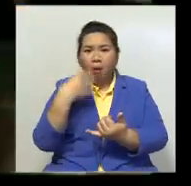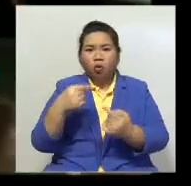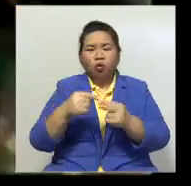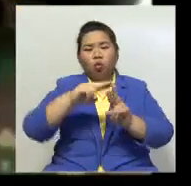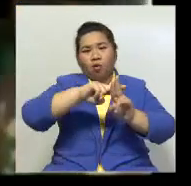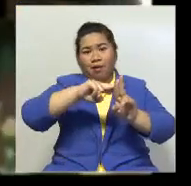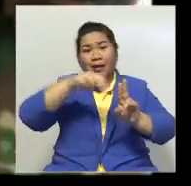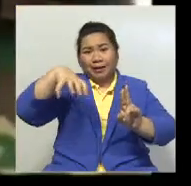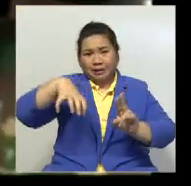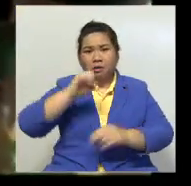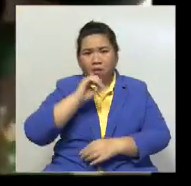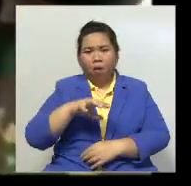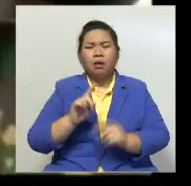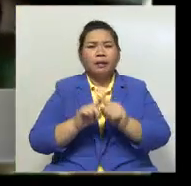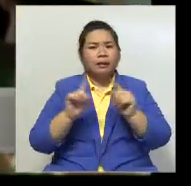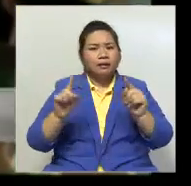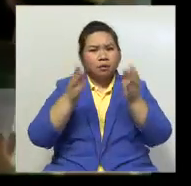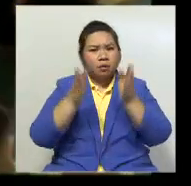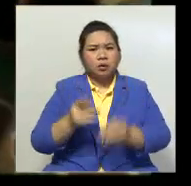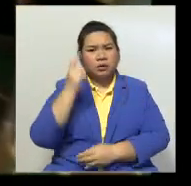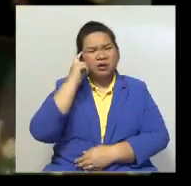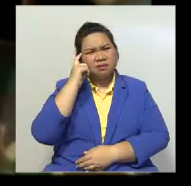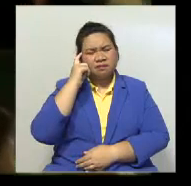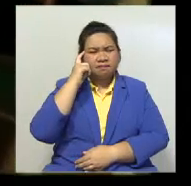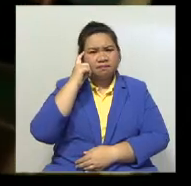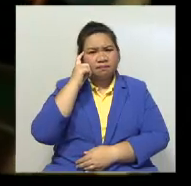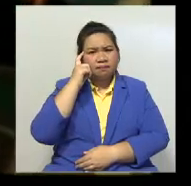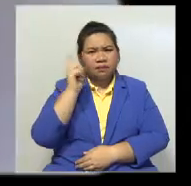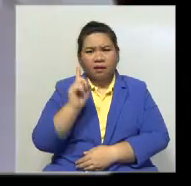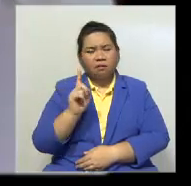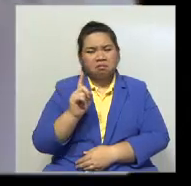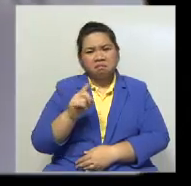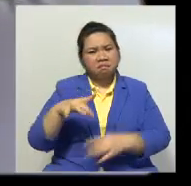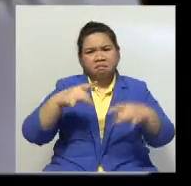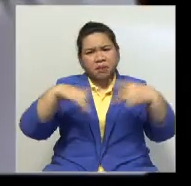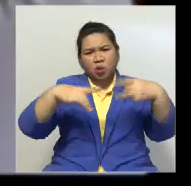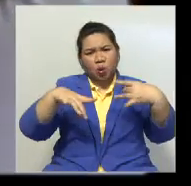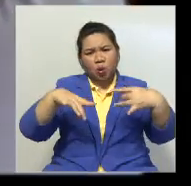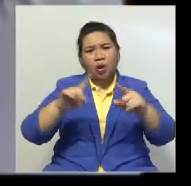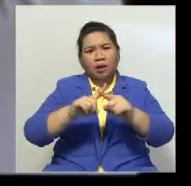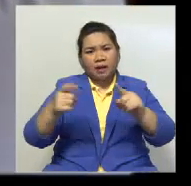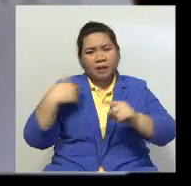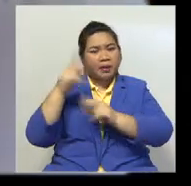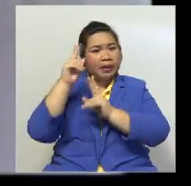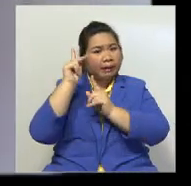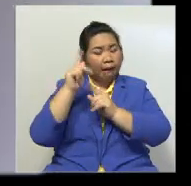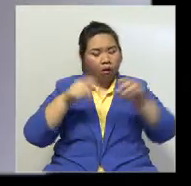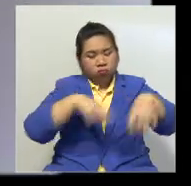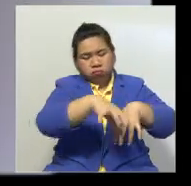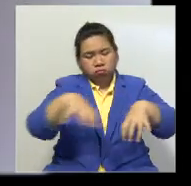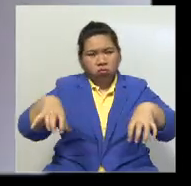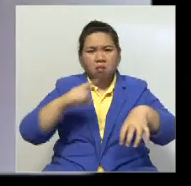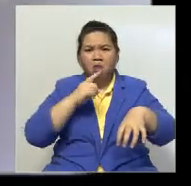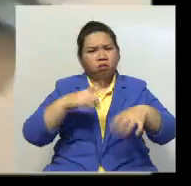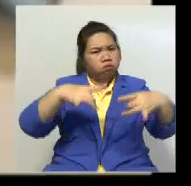กาชาดแต่หลายคนยังคงตั้งข้อสังเกตนะคะว่าตัวเลขดังกล่าวเนี่ยไม่สอดคล้องกับรายงานของสื่อแขนงต่างๆต